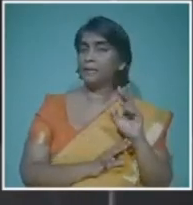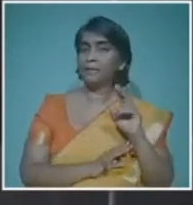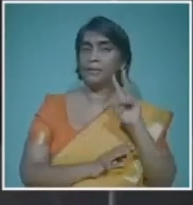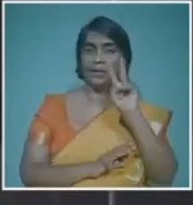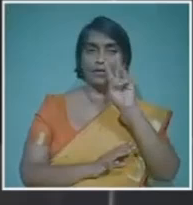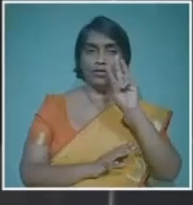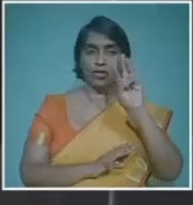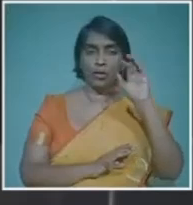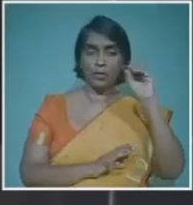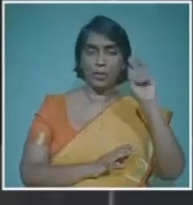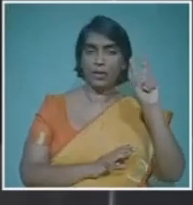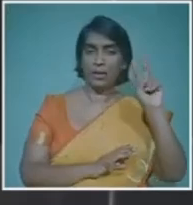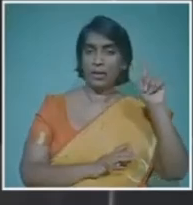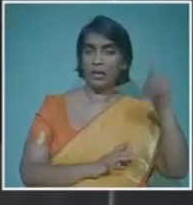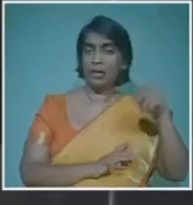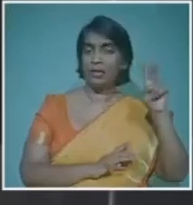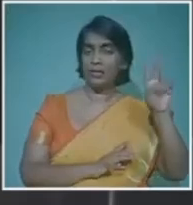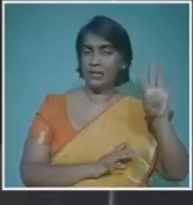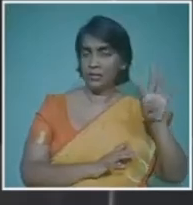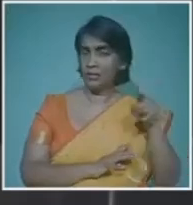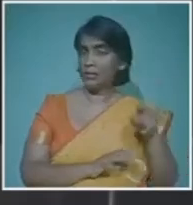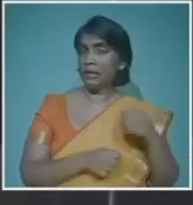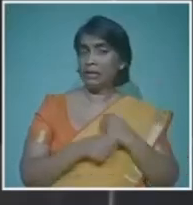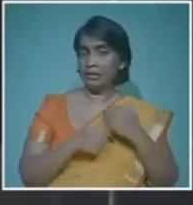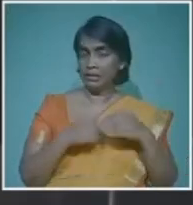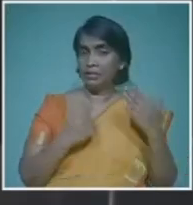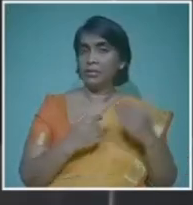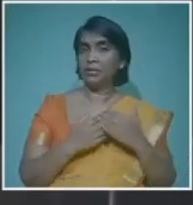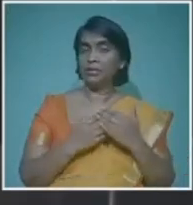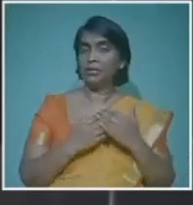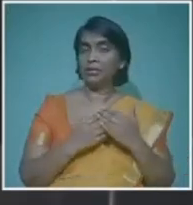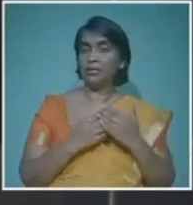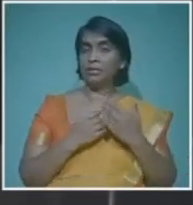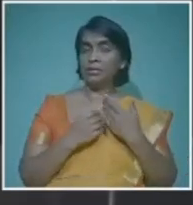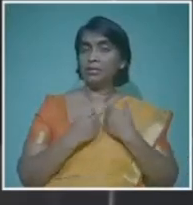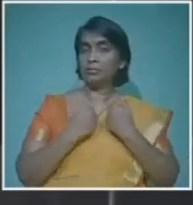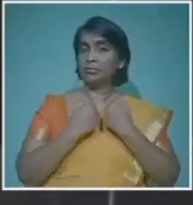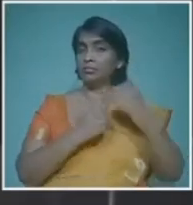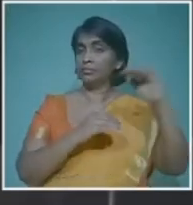23.2 elairak 24 me delivery order ekak